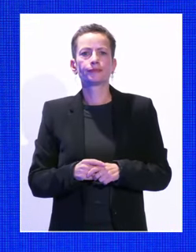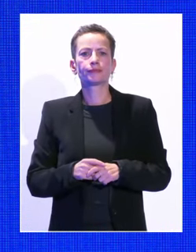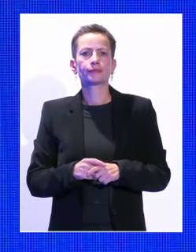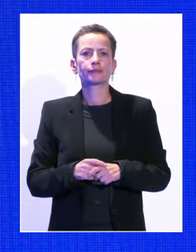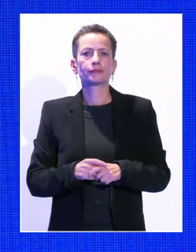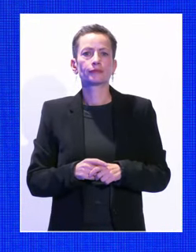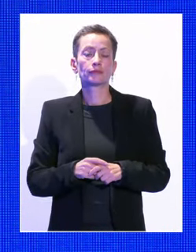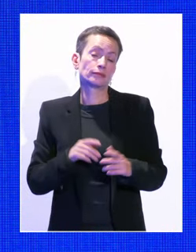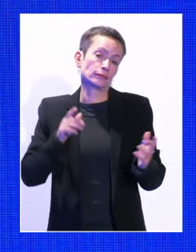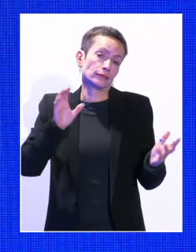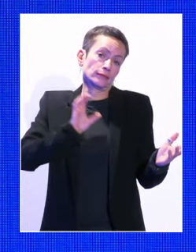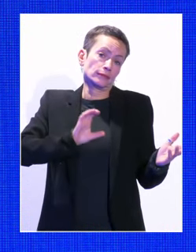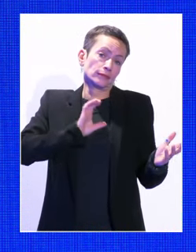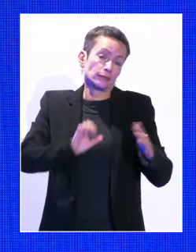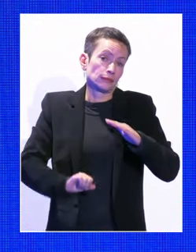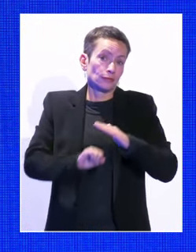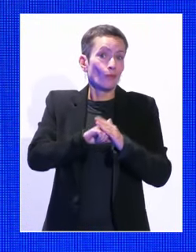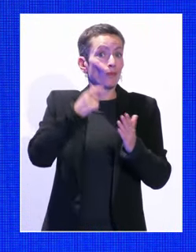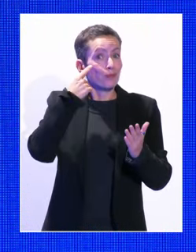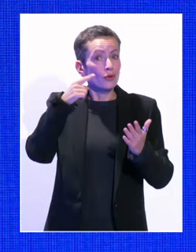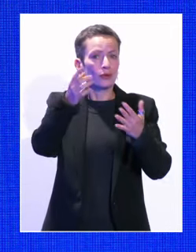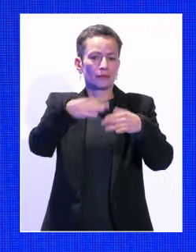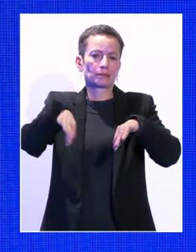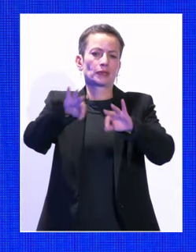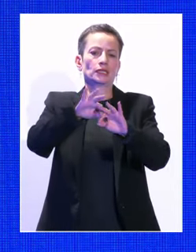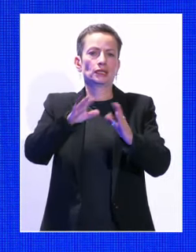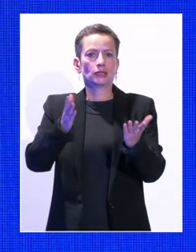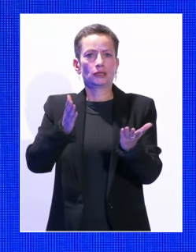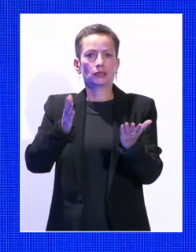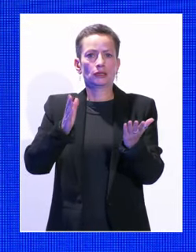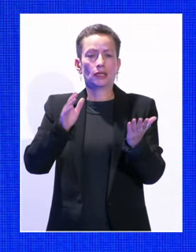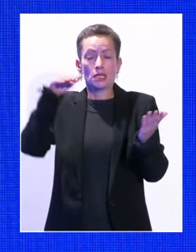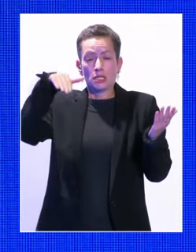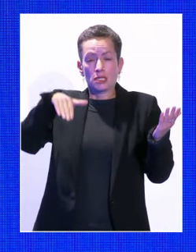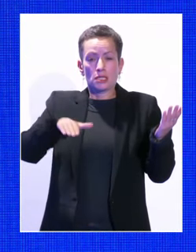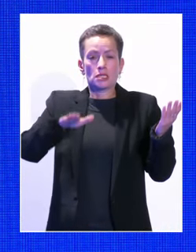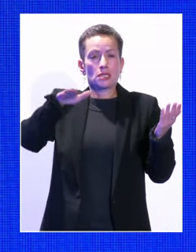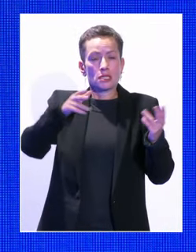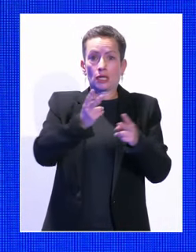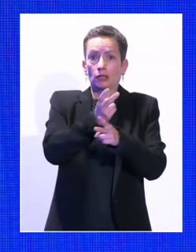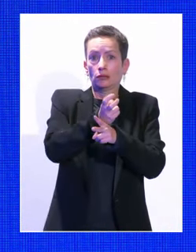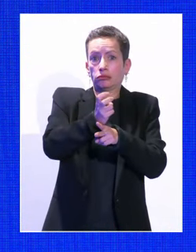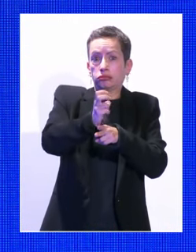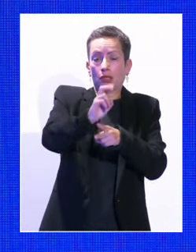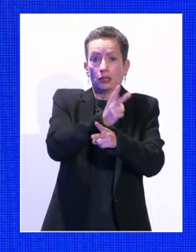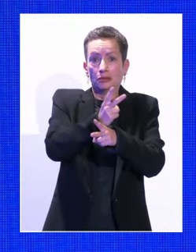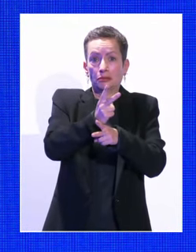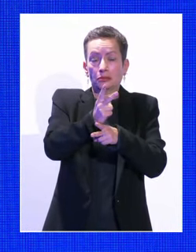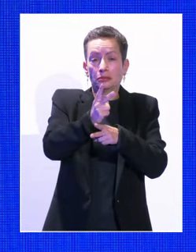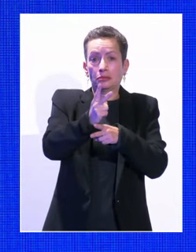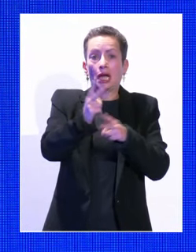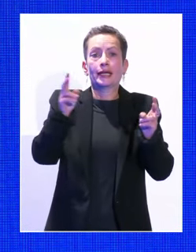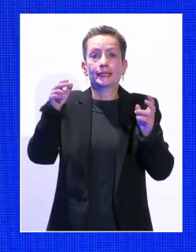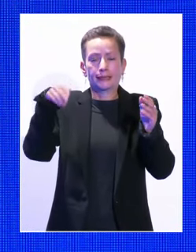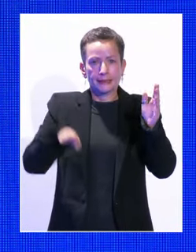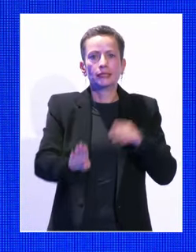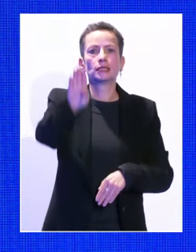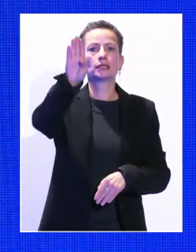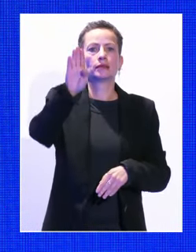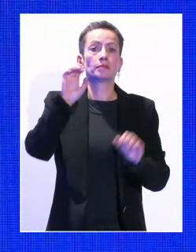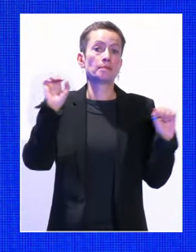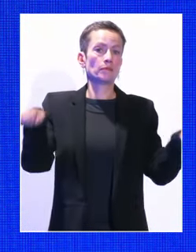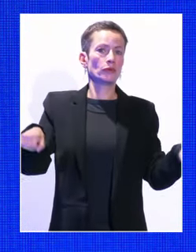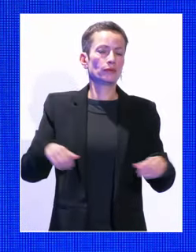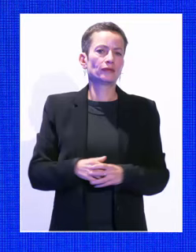Autant que nous le pourrons pour que le pays traverse et surmonte ce moment de menace et de risque.